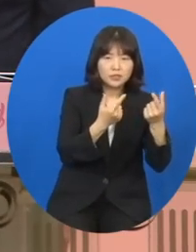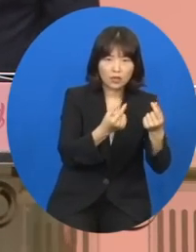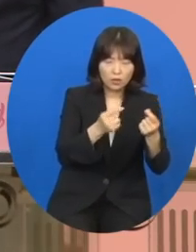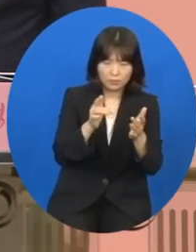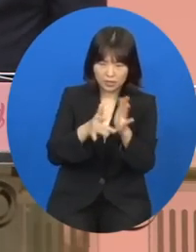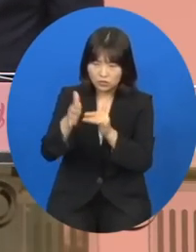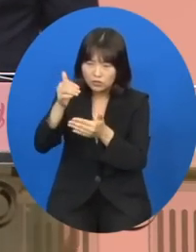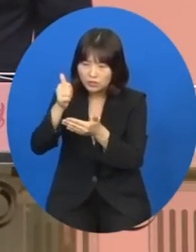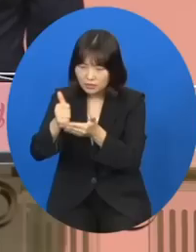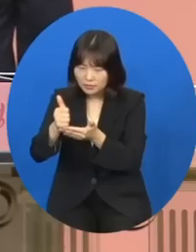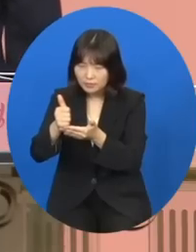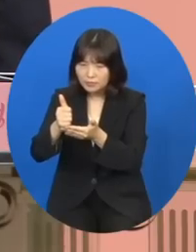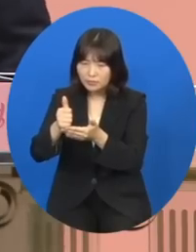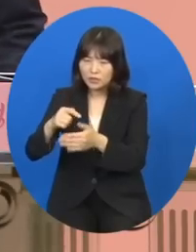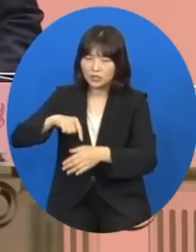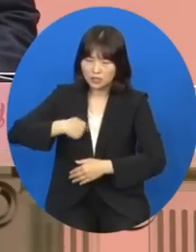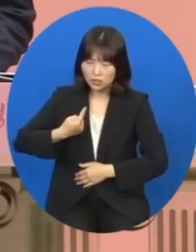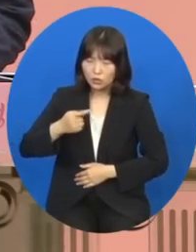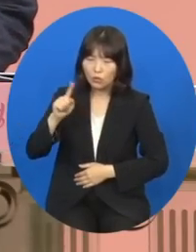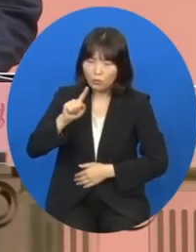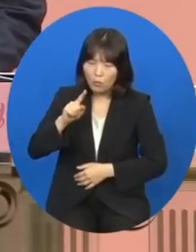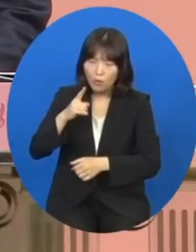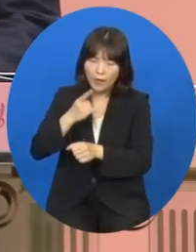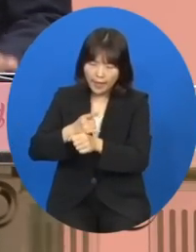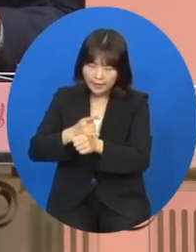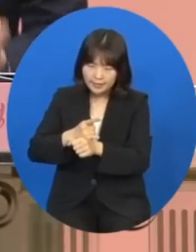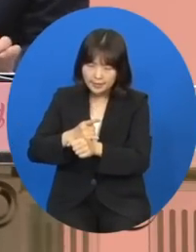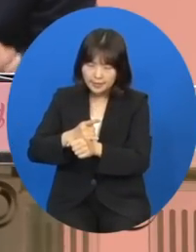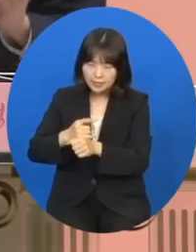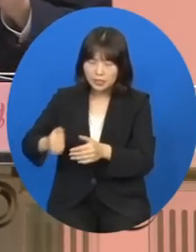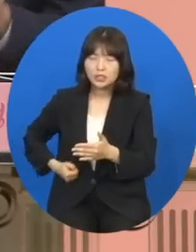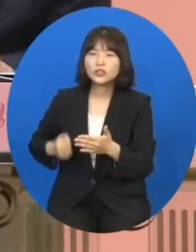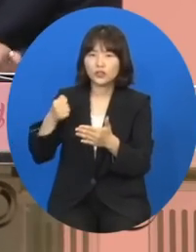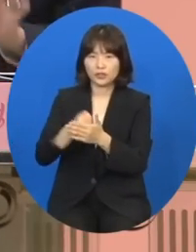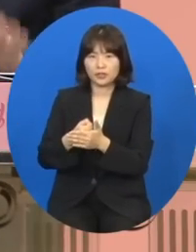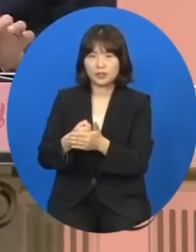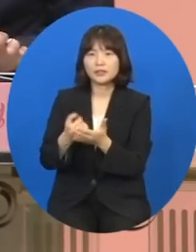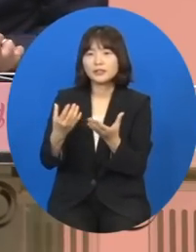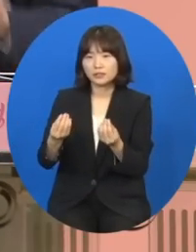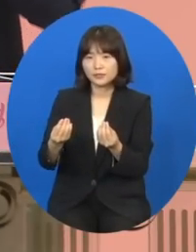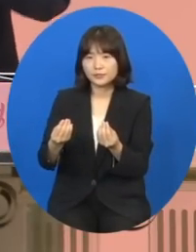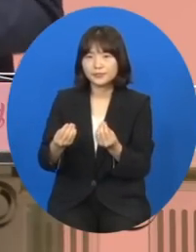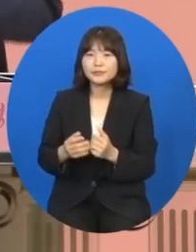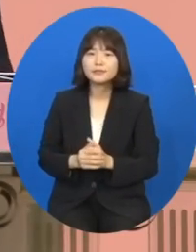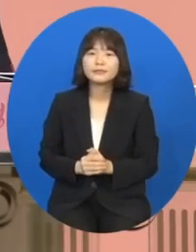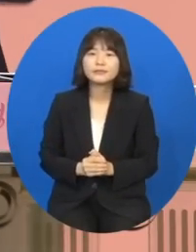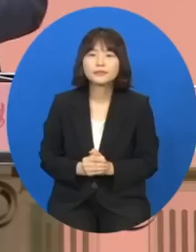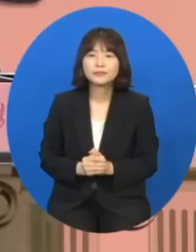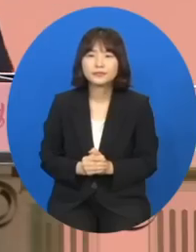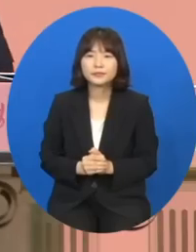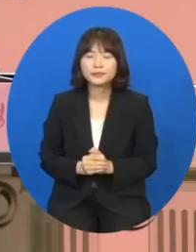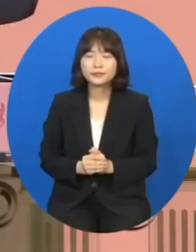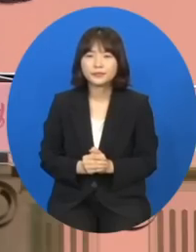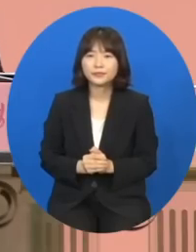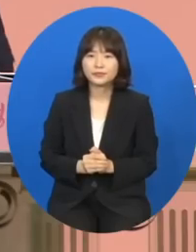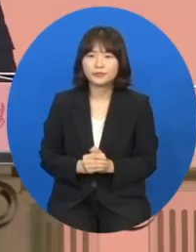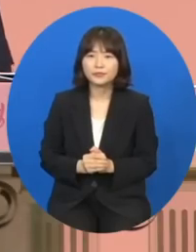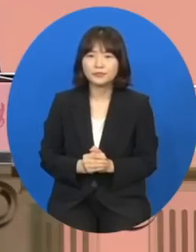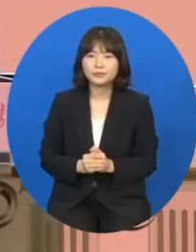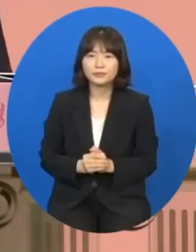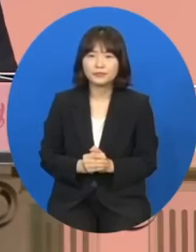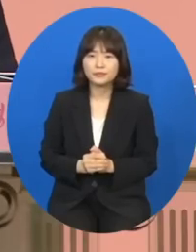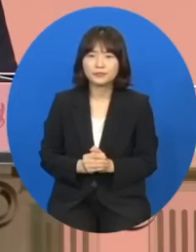예수님께서는 스스로 무언가를 하기로 결단하여 씁니다 뭐 4편 뉴 줄 부유성 음 언페어 두루 쥐